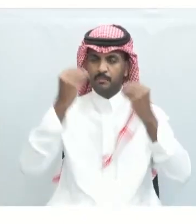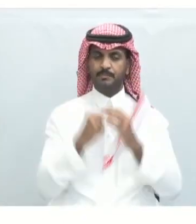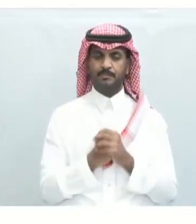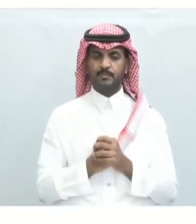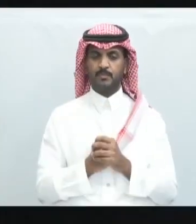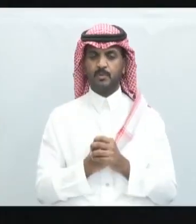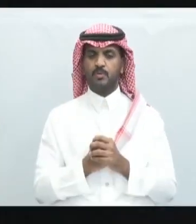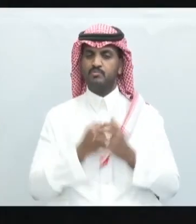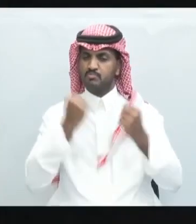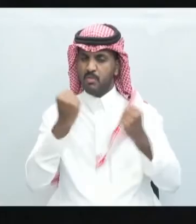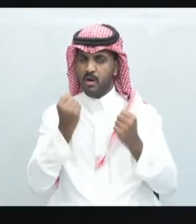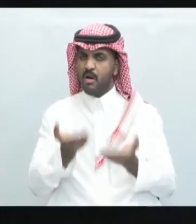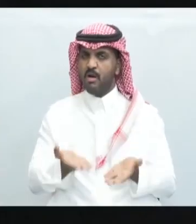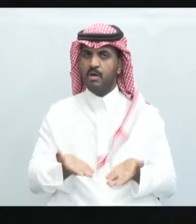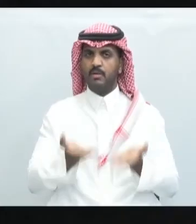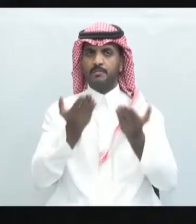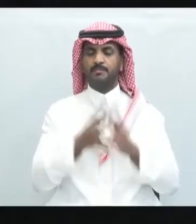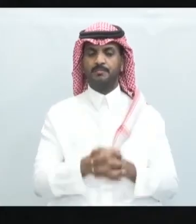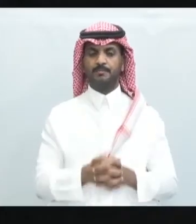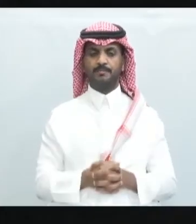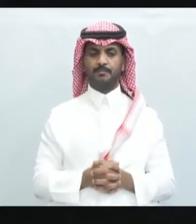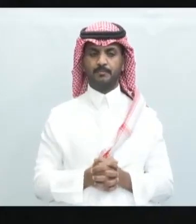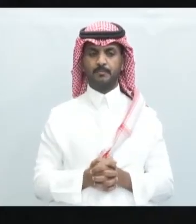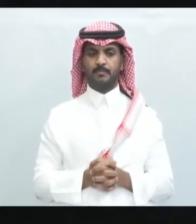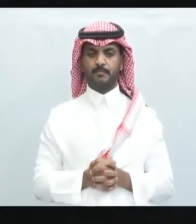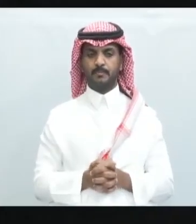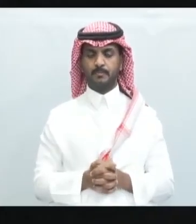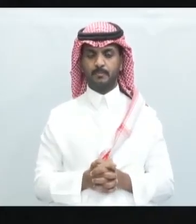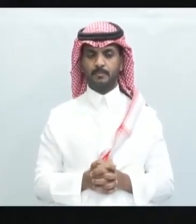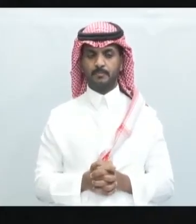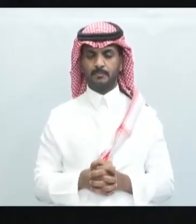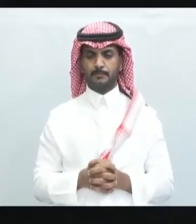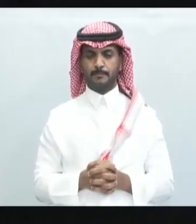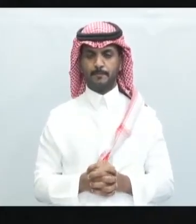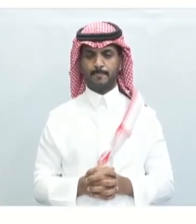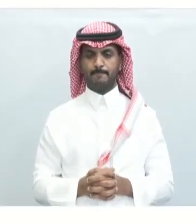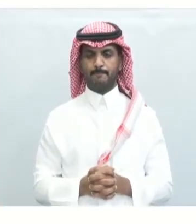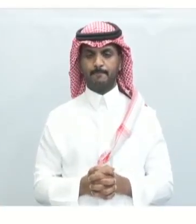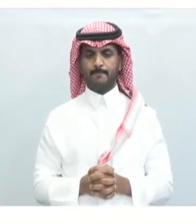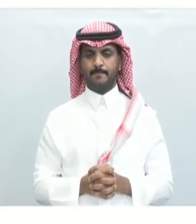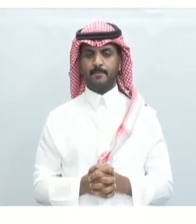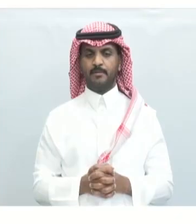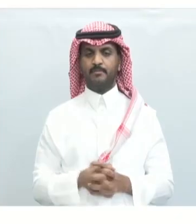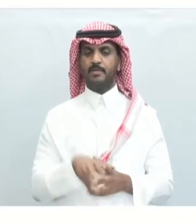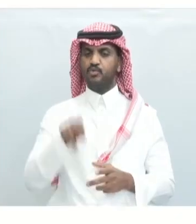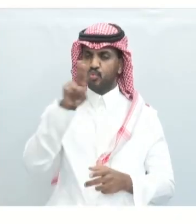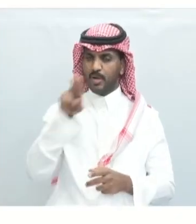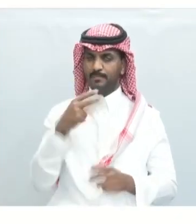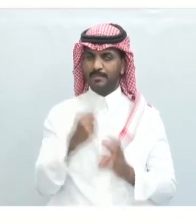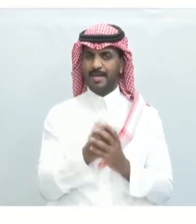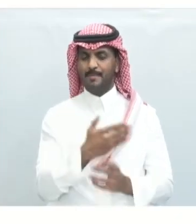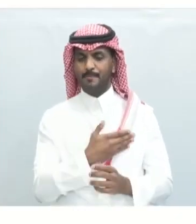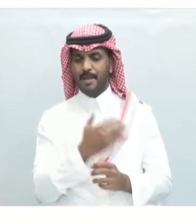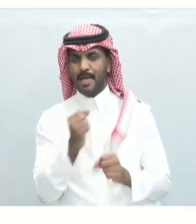همتهم عاليه كيف عرفنا ذلك احسنتم من خلال سؤالهم عن احب